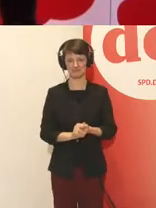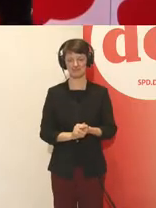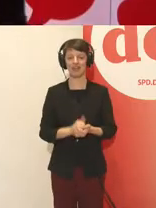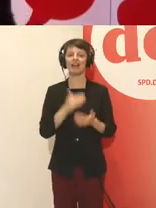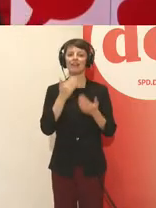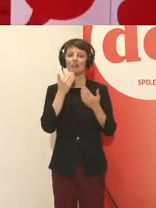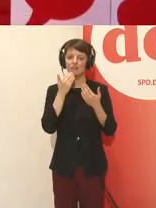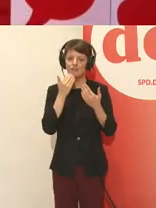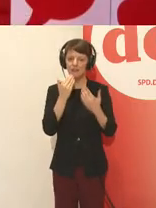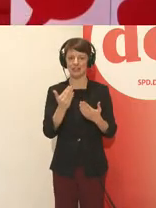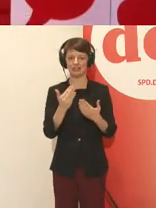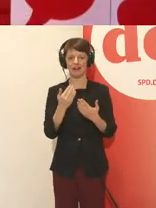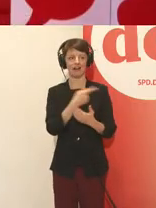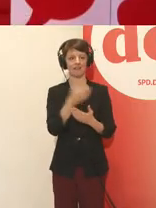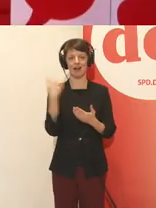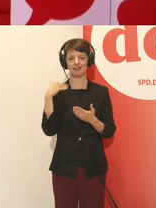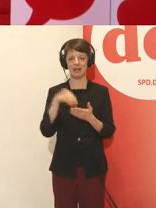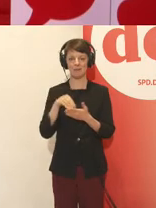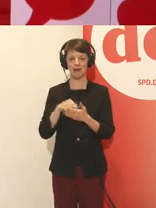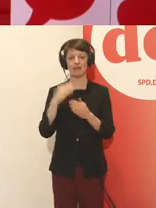uns ja später noch mal